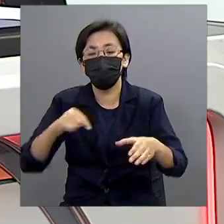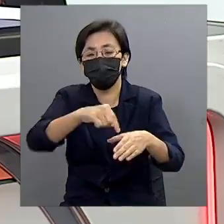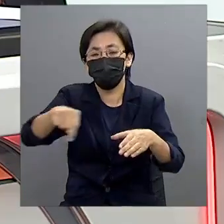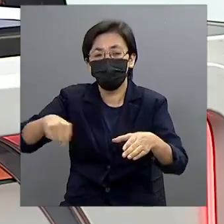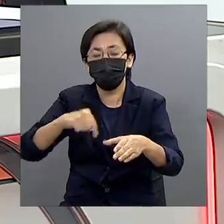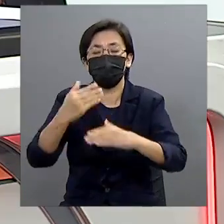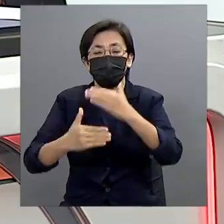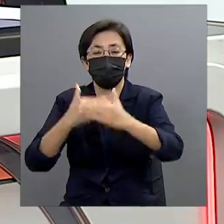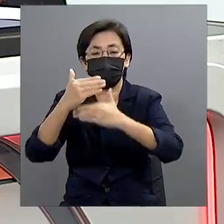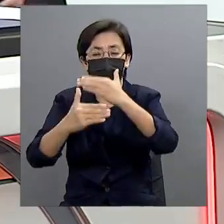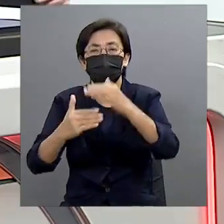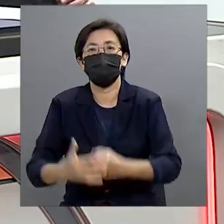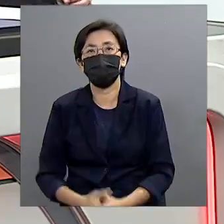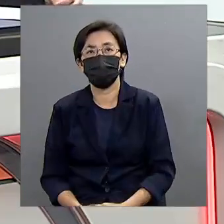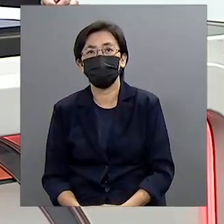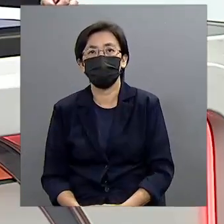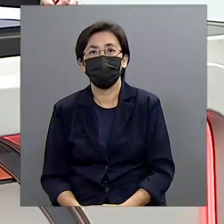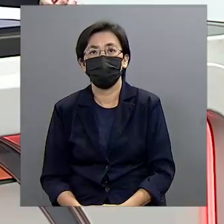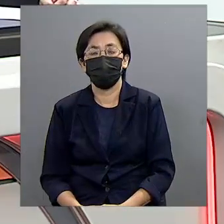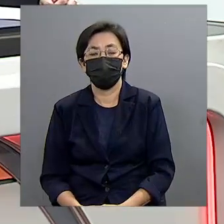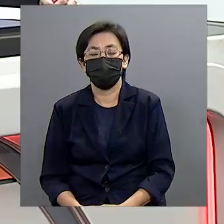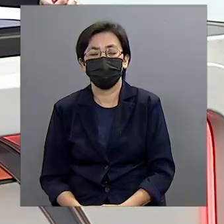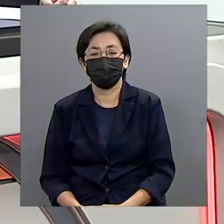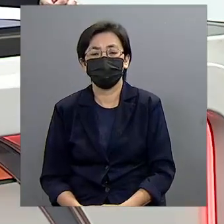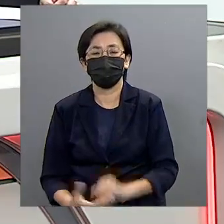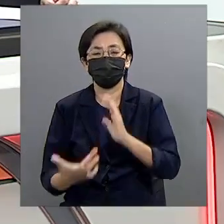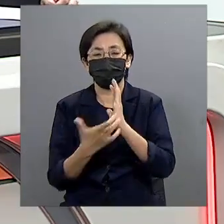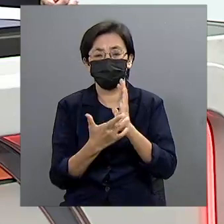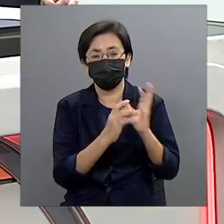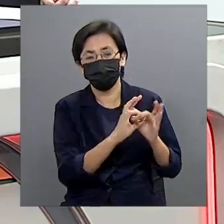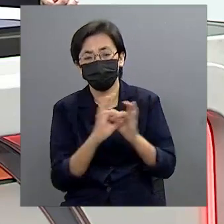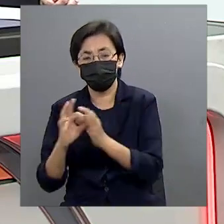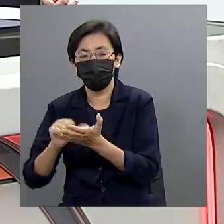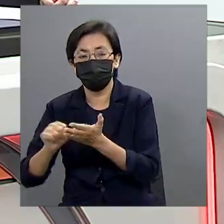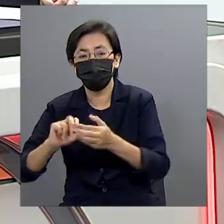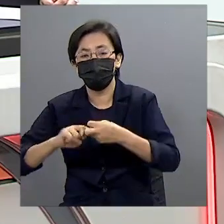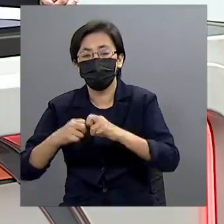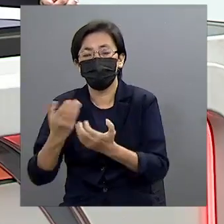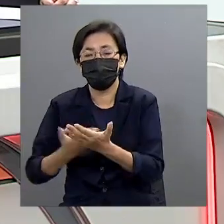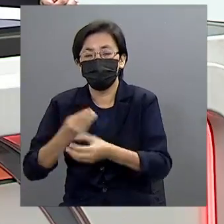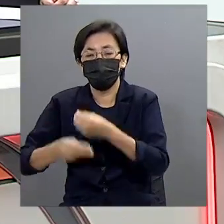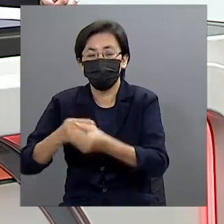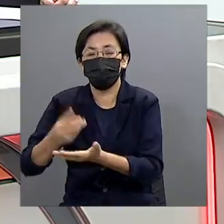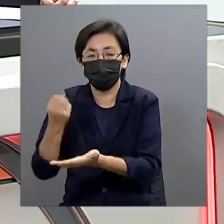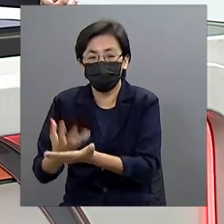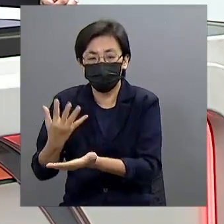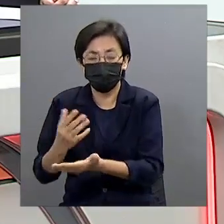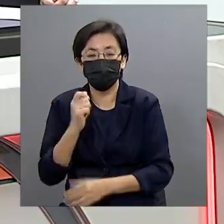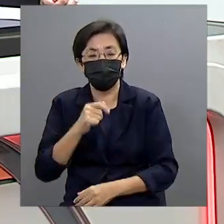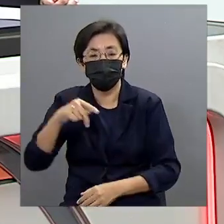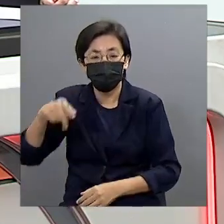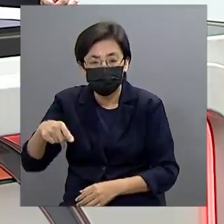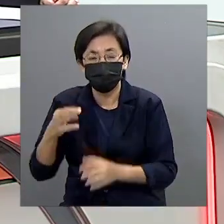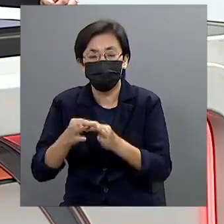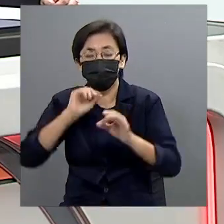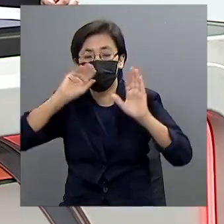ู้ชมการใช้เทคโนโลยีเข้ามาแก้ไขปัญหาสลากราคาแพงด้วยการขายผ่านแอปเป๋าตังค์ดูเหมือนจะได้รับเสียงตอบรับที่ดีนะคะ